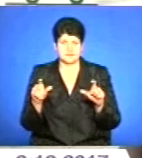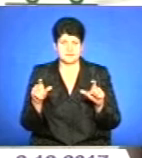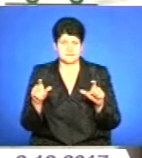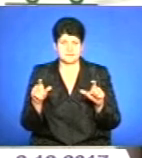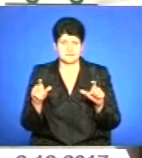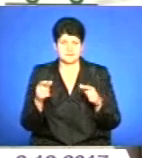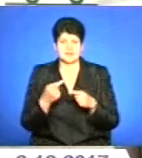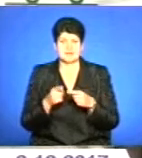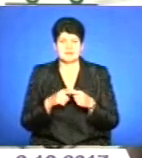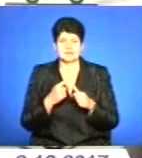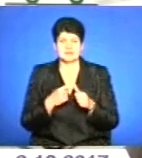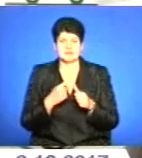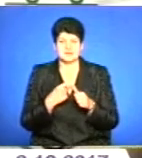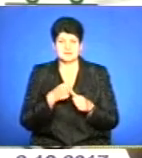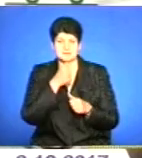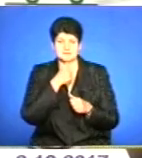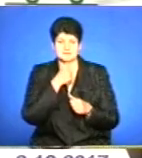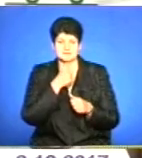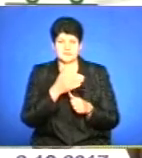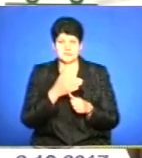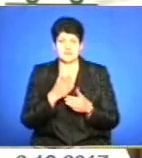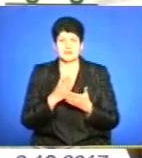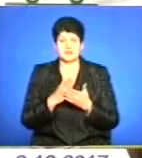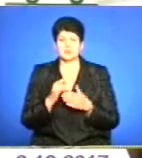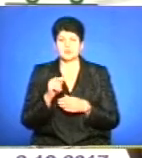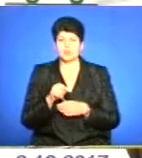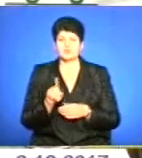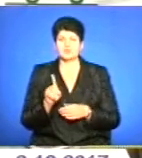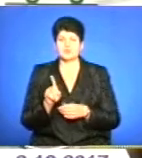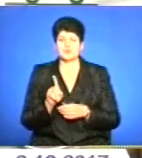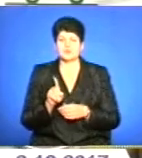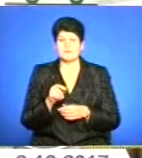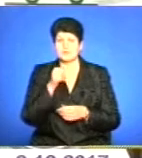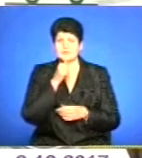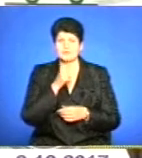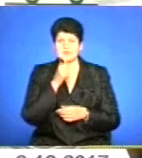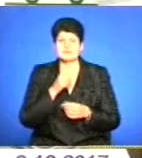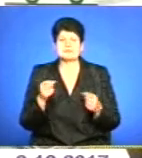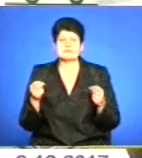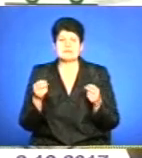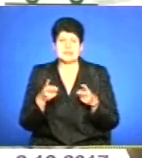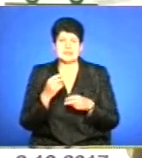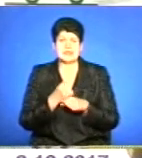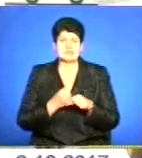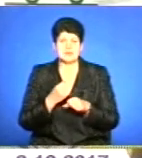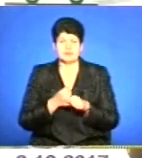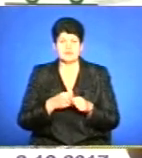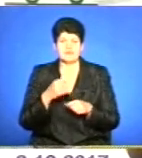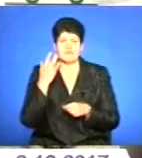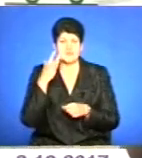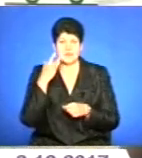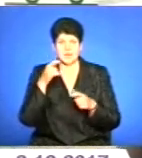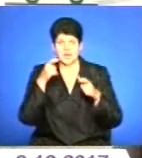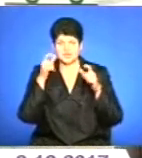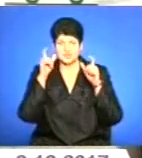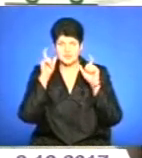называется «Испытай в безопасности», и заключается он в том, чтобы использовать специально разработанные в Америке очки вместе